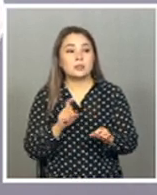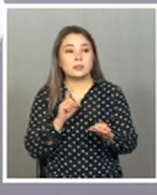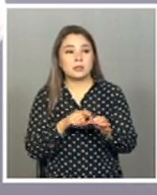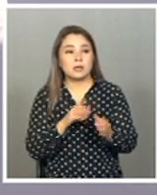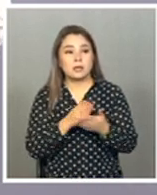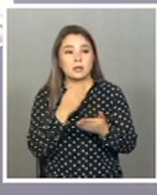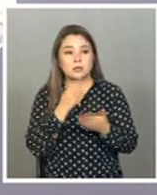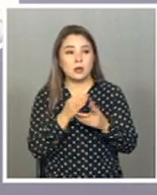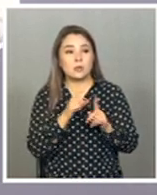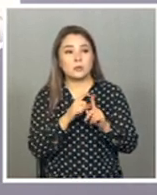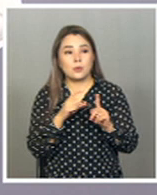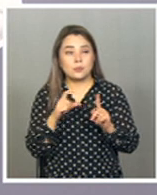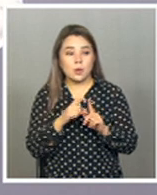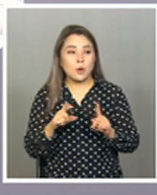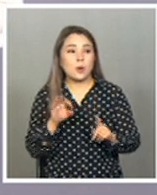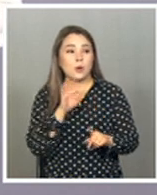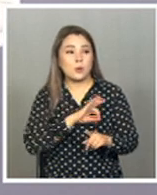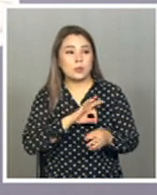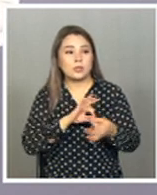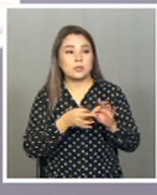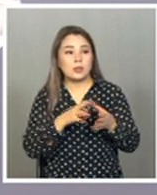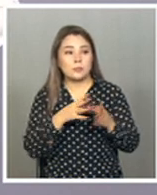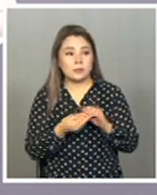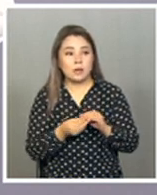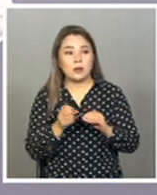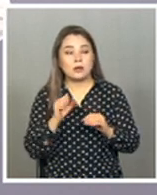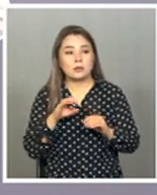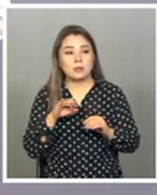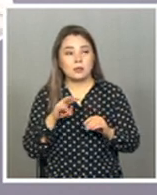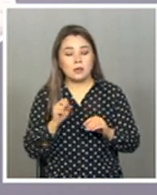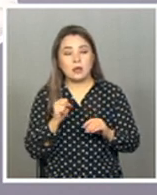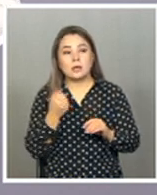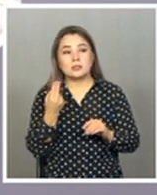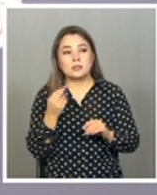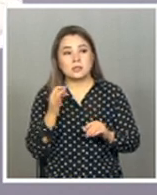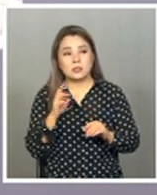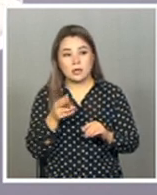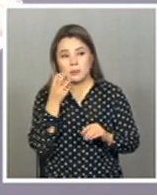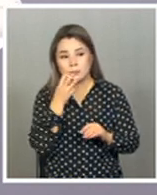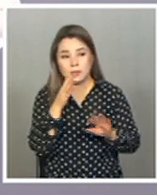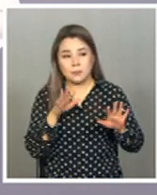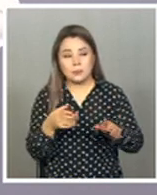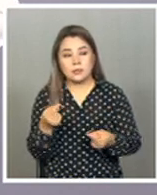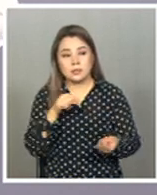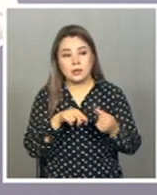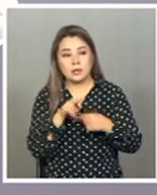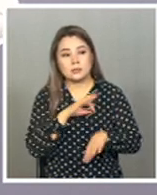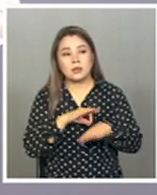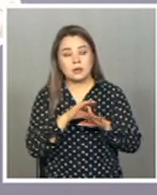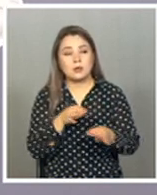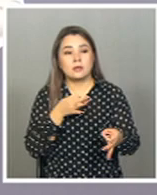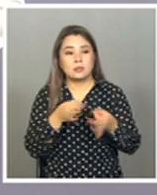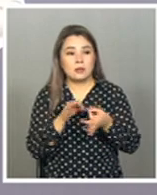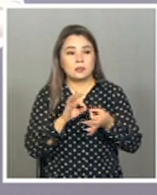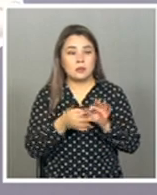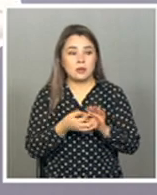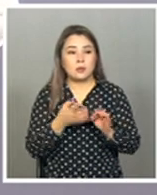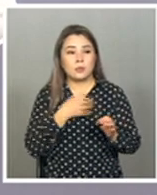термин сөздерді қолдана отырып, Астана циркі қызметкерімен диалог құраңыз. Қажетті